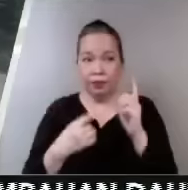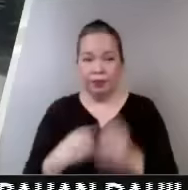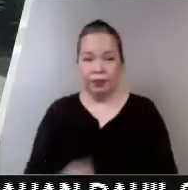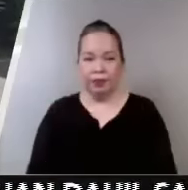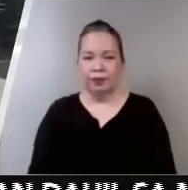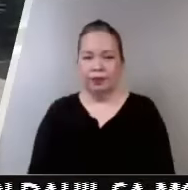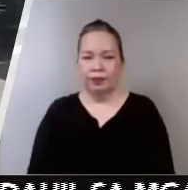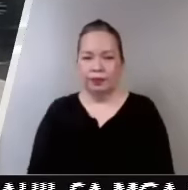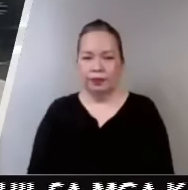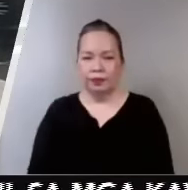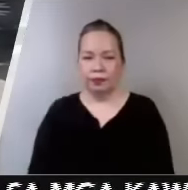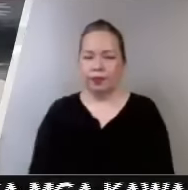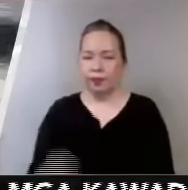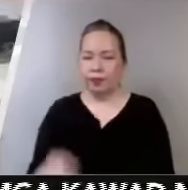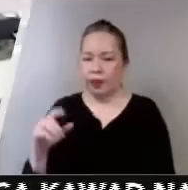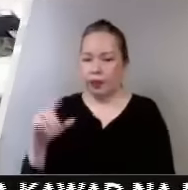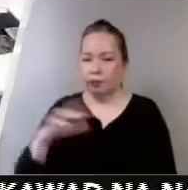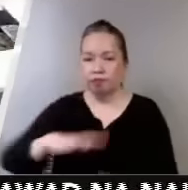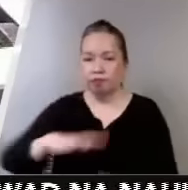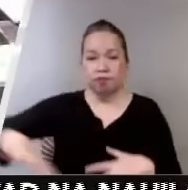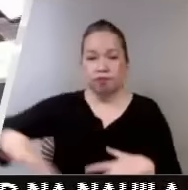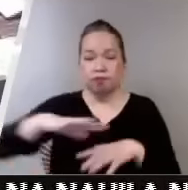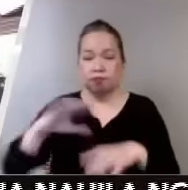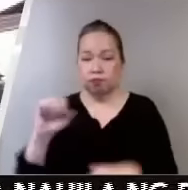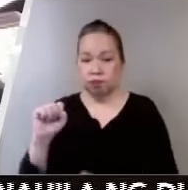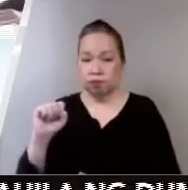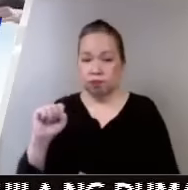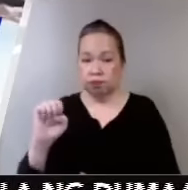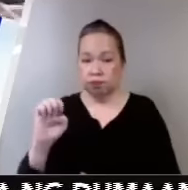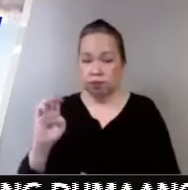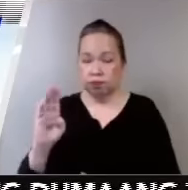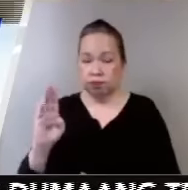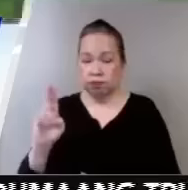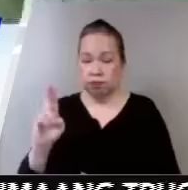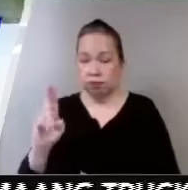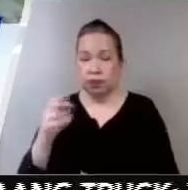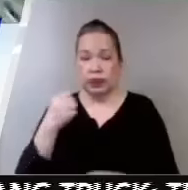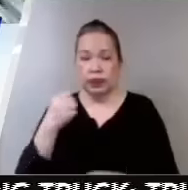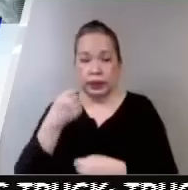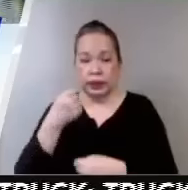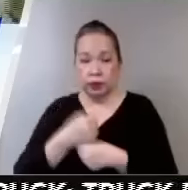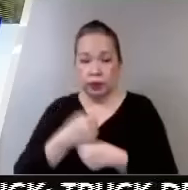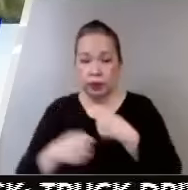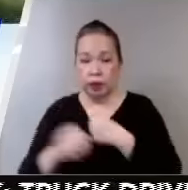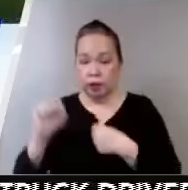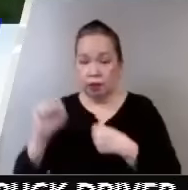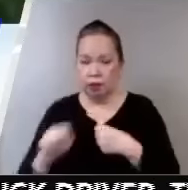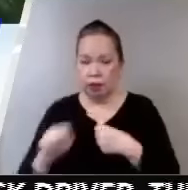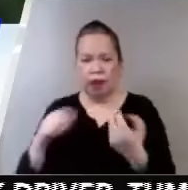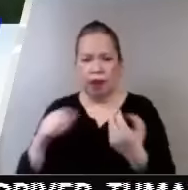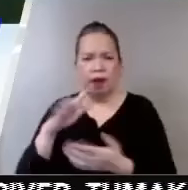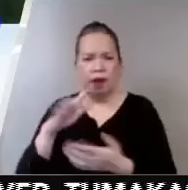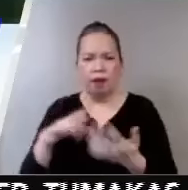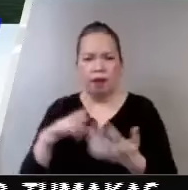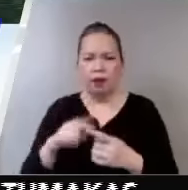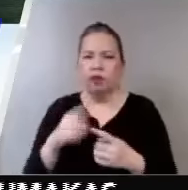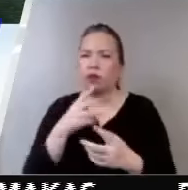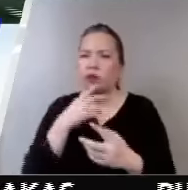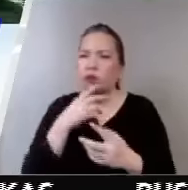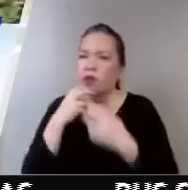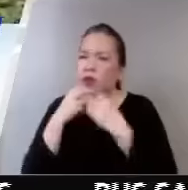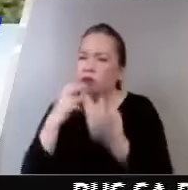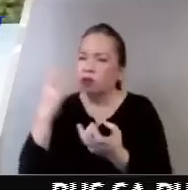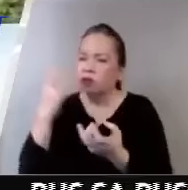Sa Lake Cebu sa South Cotabato, may pasyalan para sa mga gustong magpalamig. Paniguradong mahuhulog ka sa ganda ng Seven Falls.